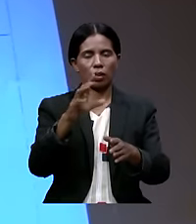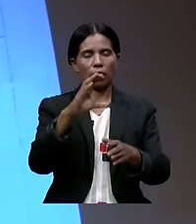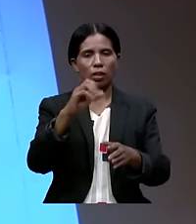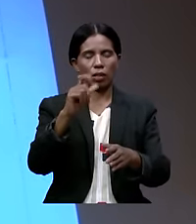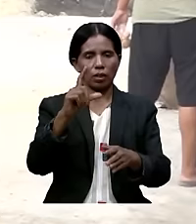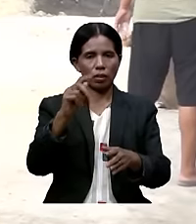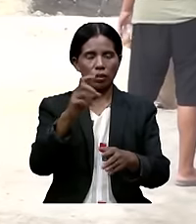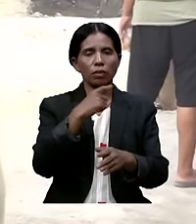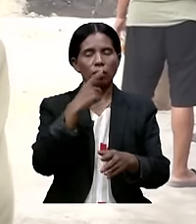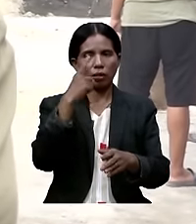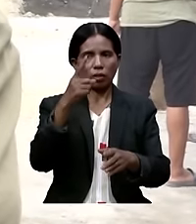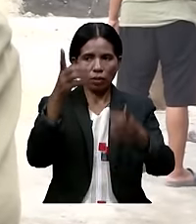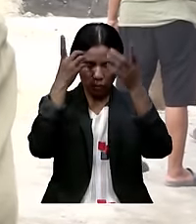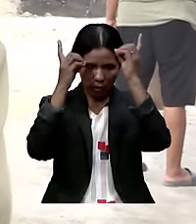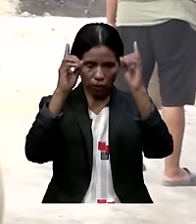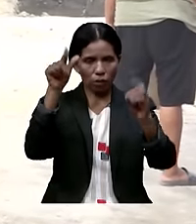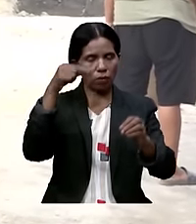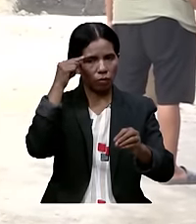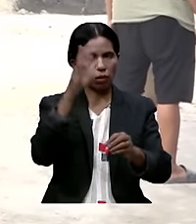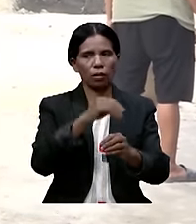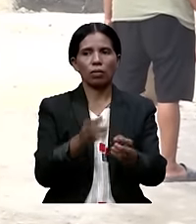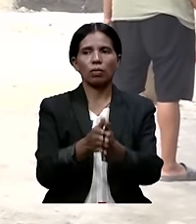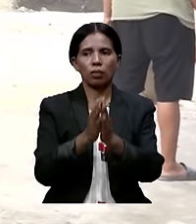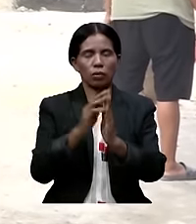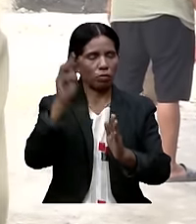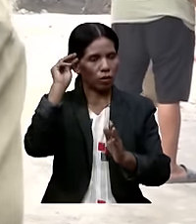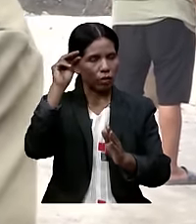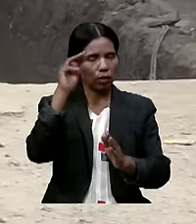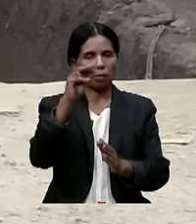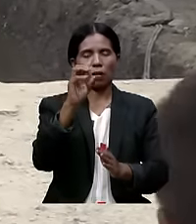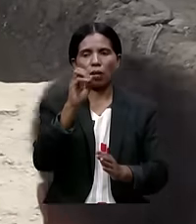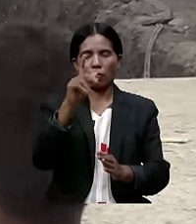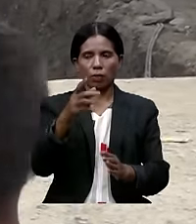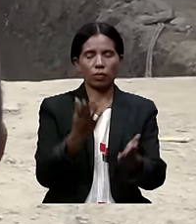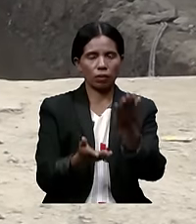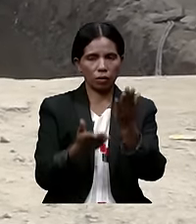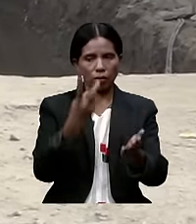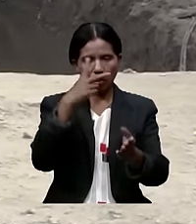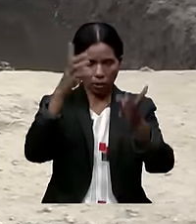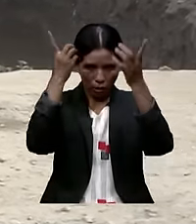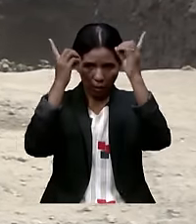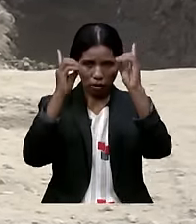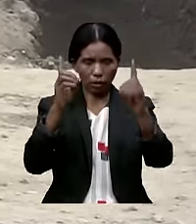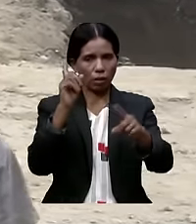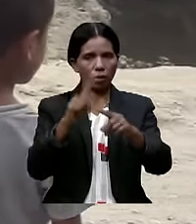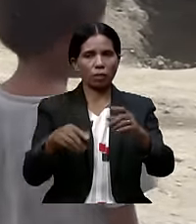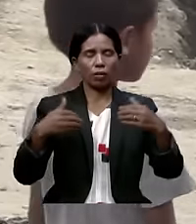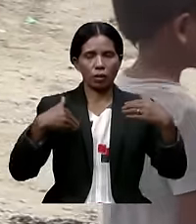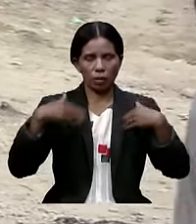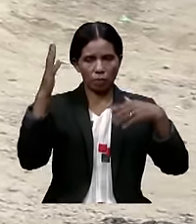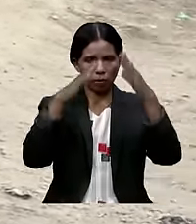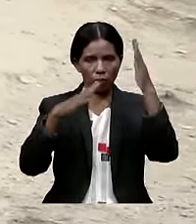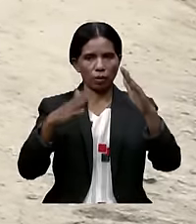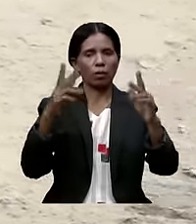Costa, lamenta tebe sua decisão governo nian, no russo ministro Obras Públicas, atu tetu di diak decisão ne, no nela bele hamusu problema